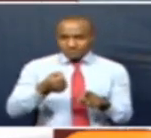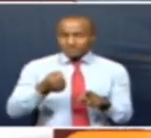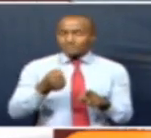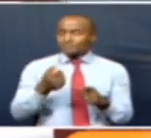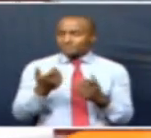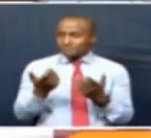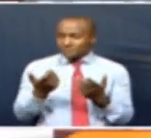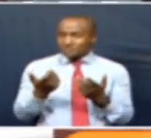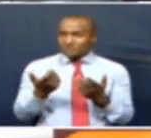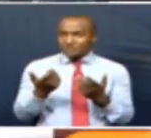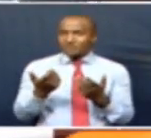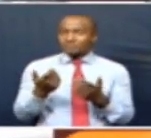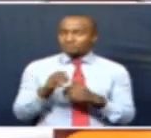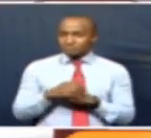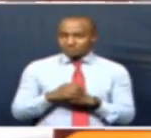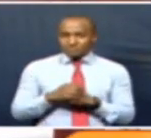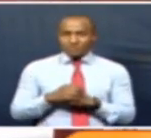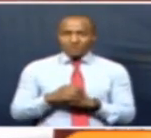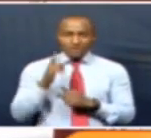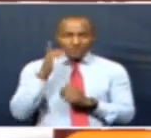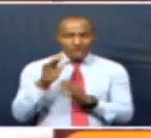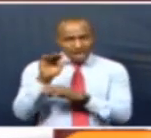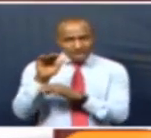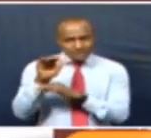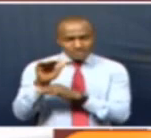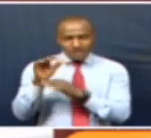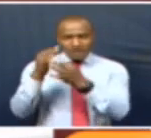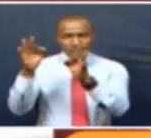mahakama kutoachilia watano hao kwa dhamana, wakisema kuwa